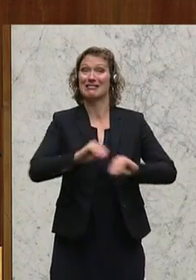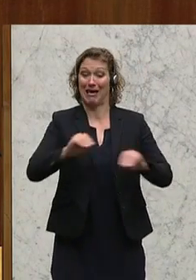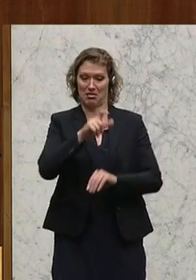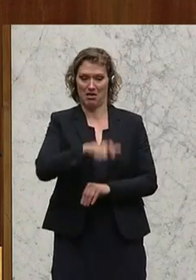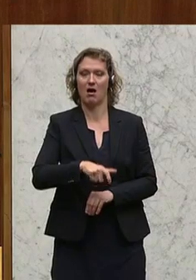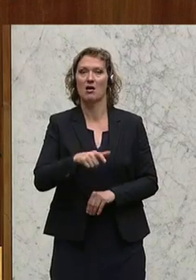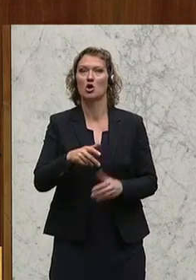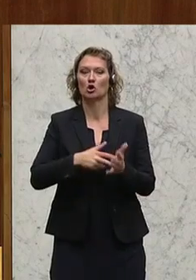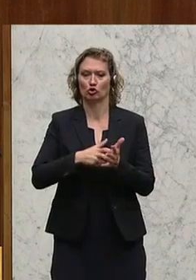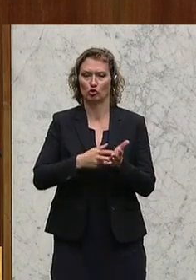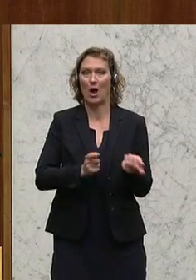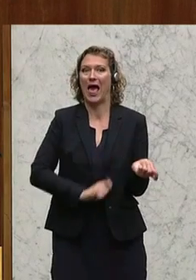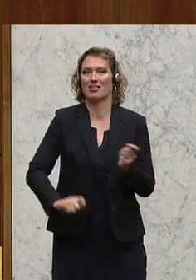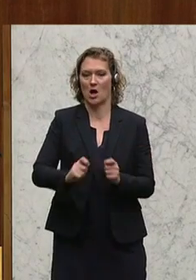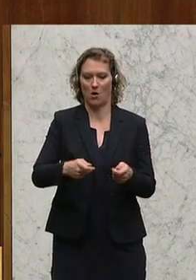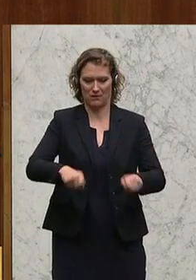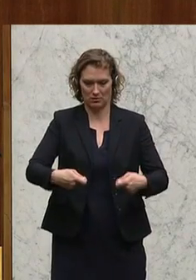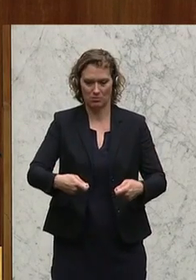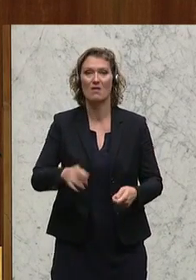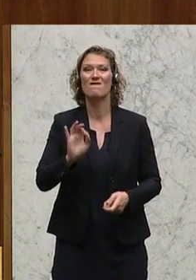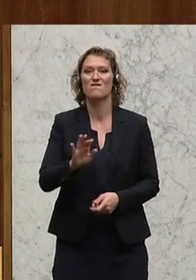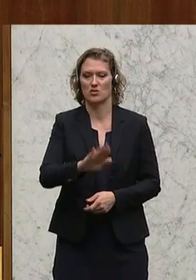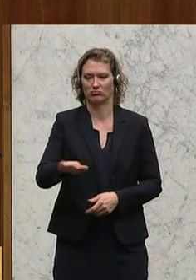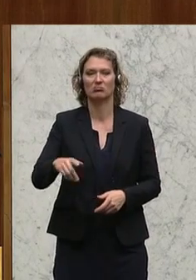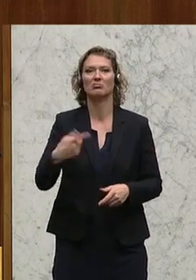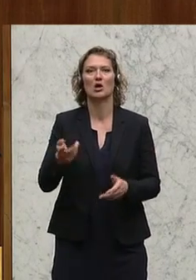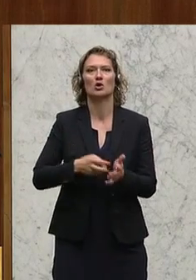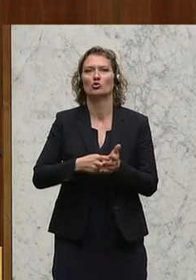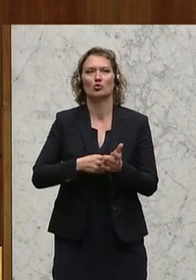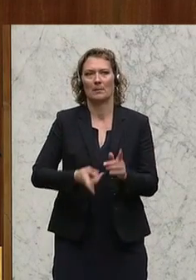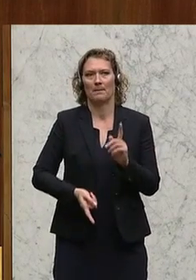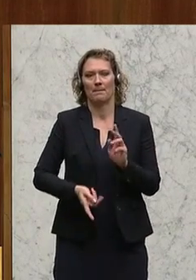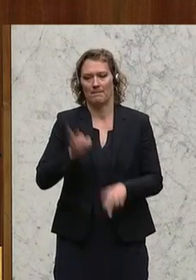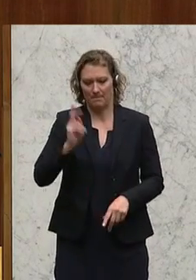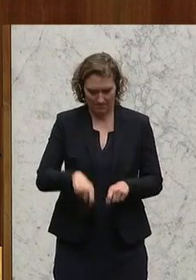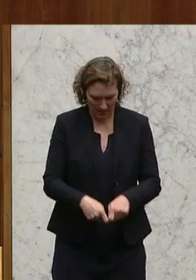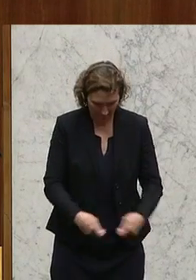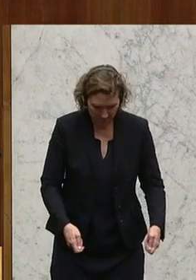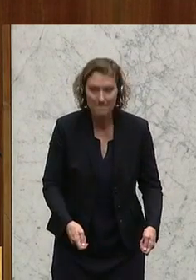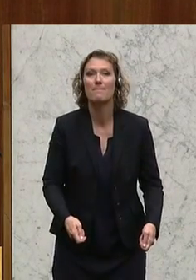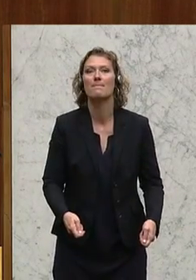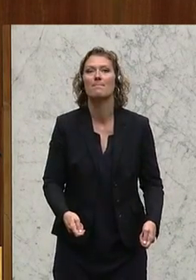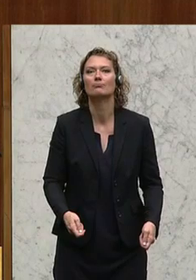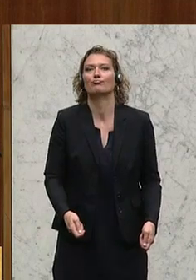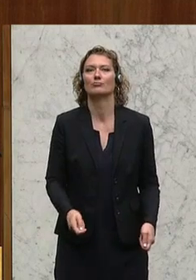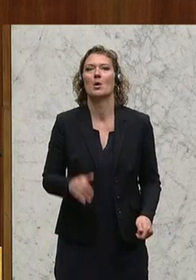Wenn der Trainer Fußballschuhe einkauft und die Fußballschuhe gingen dann während dem Spiel auf, na was wird passieren?